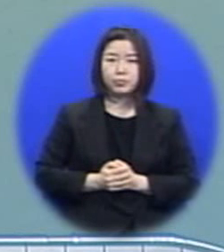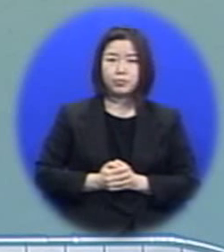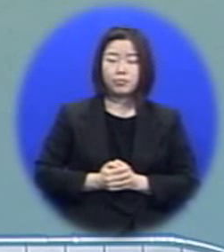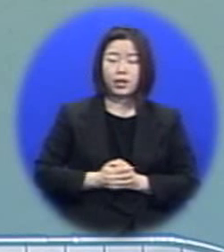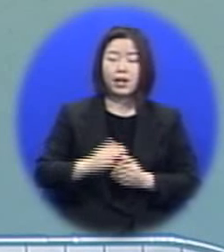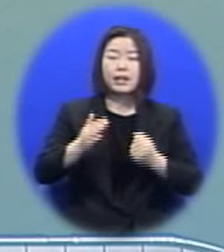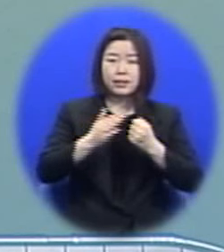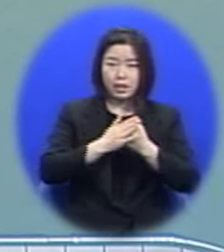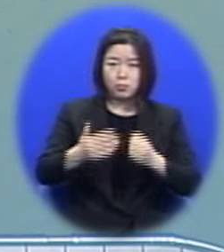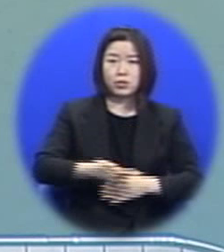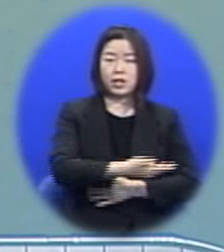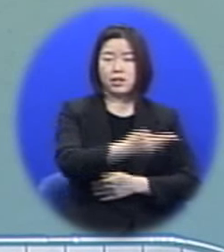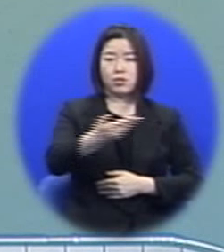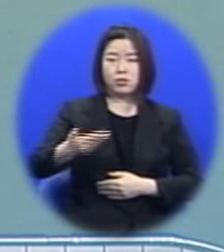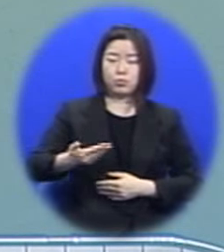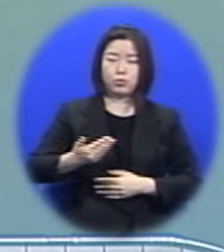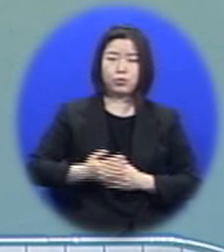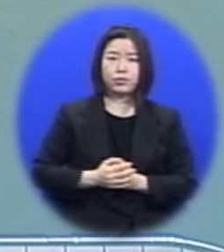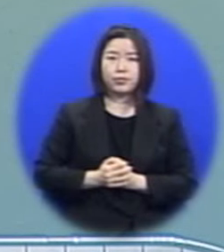그러므로 여러분,